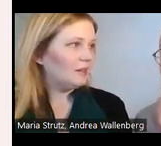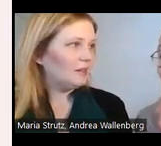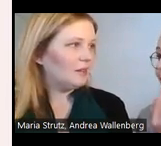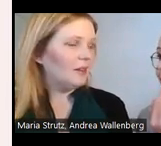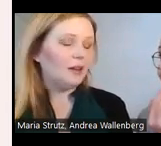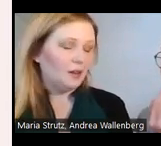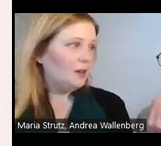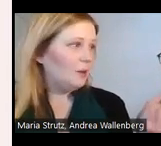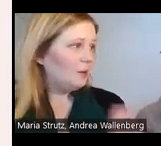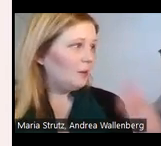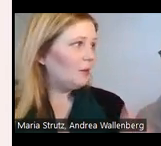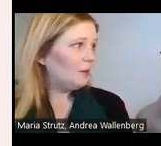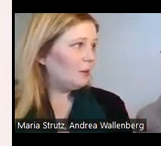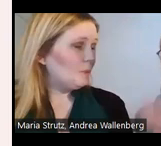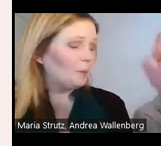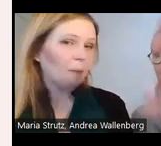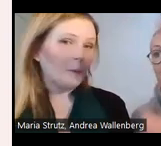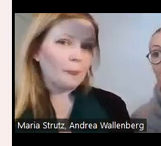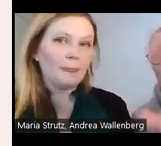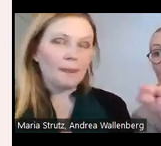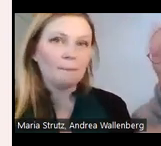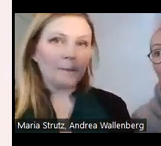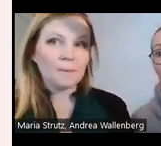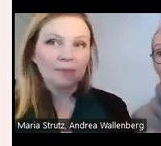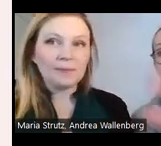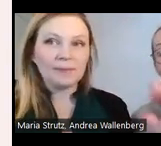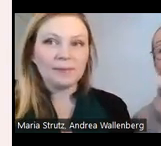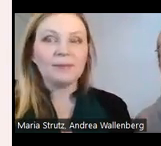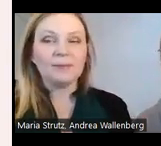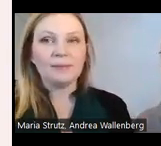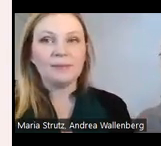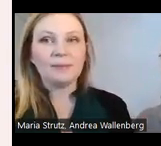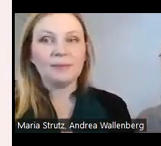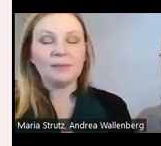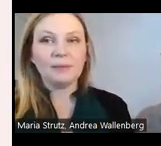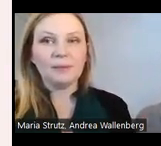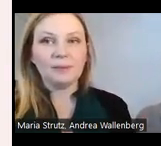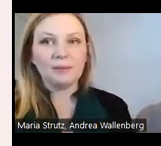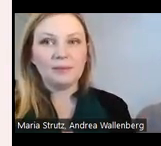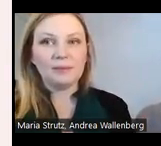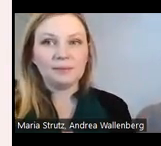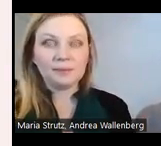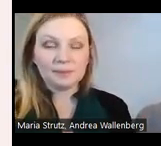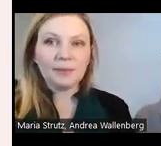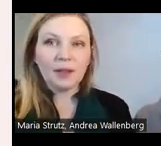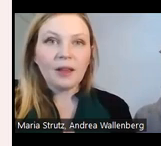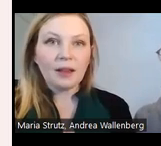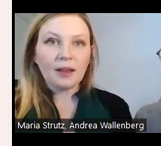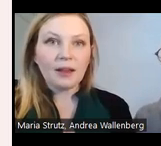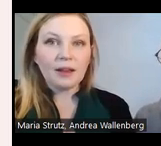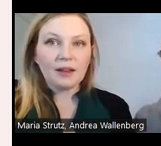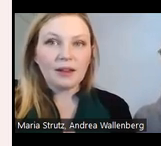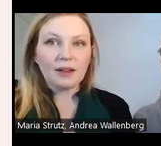klurig liten tunga att röra sig. Så det är mycket lättare att visa krokodil än att säga krokodil.